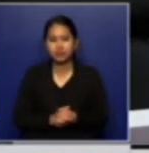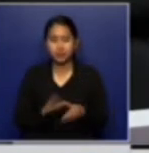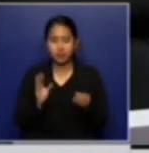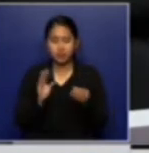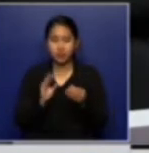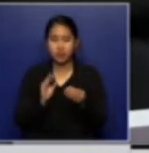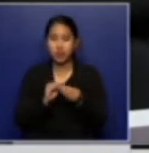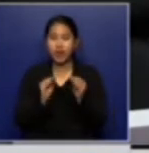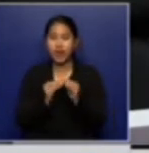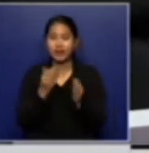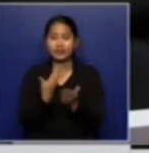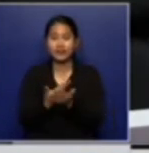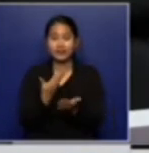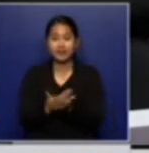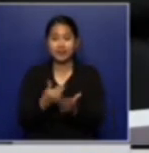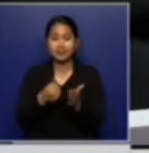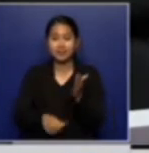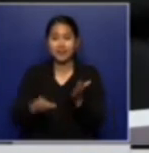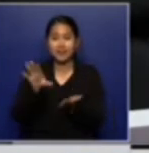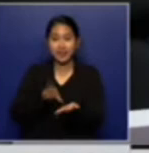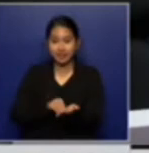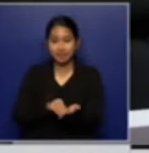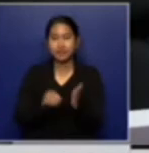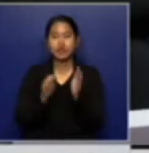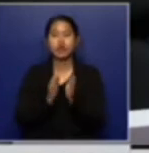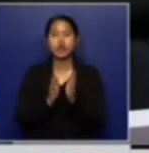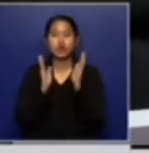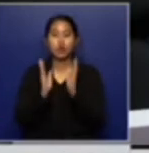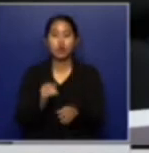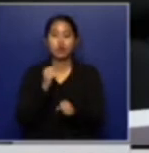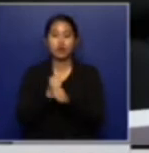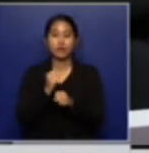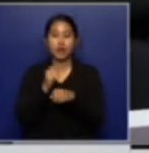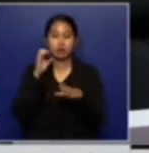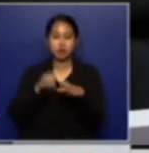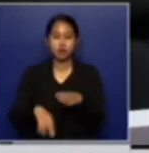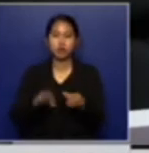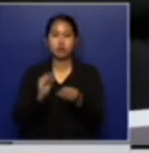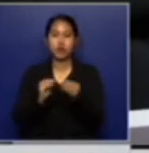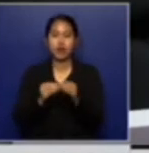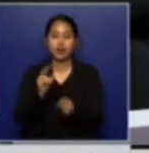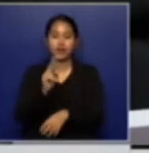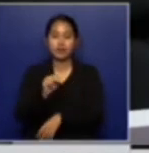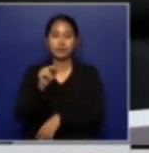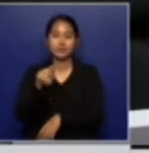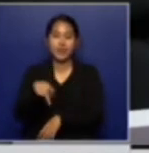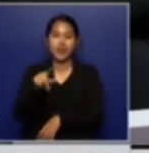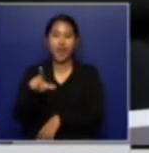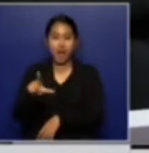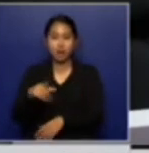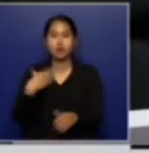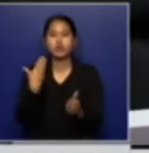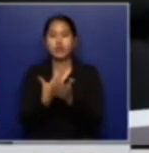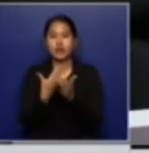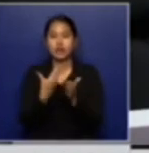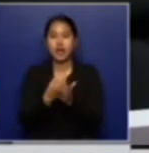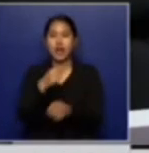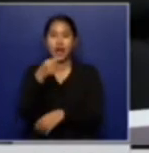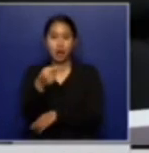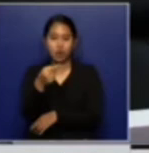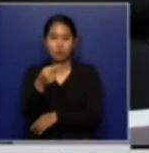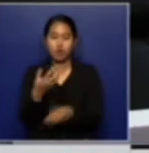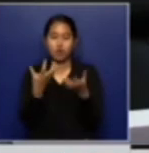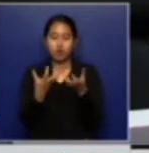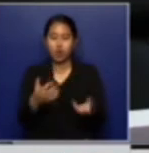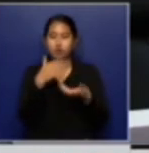ษีตัวเลขคนตกงานตัวเลข NPL ตัวเลขการติดลบในการส่งออ